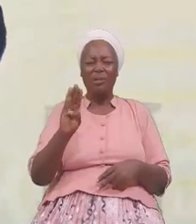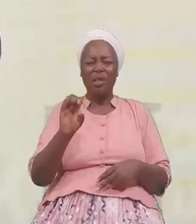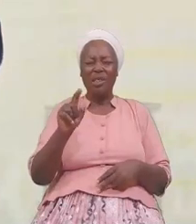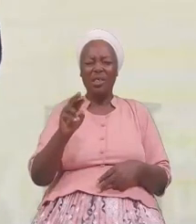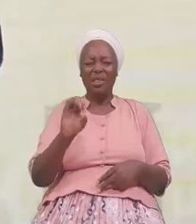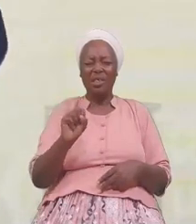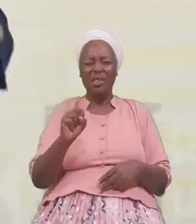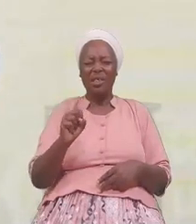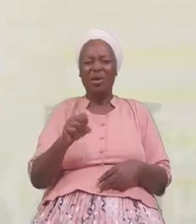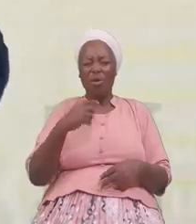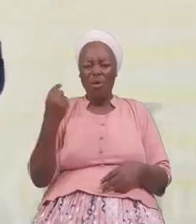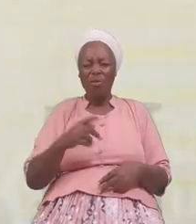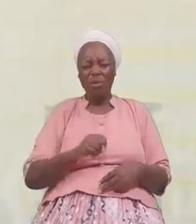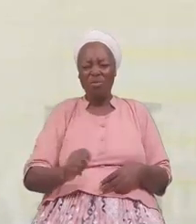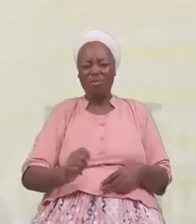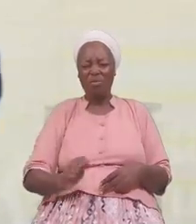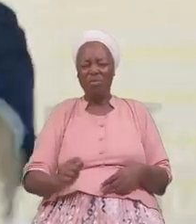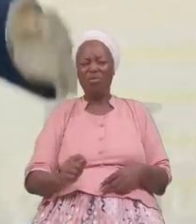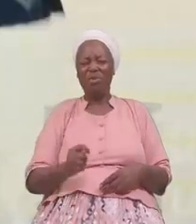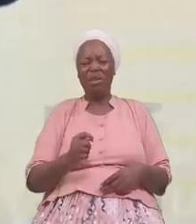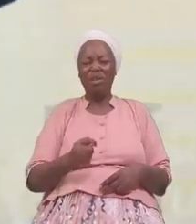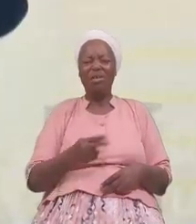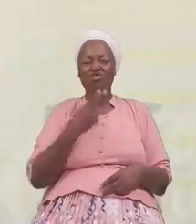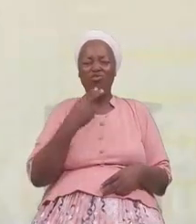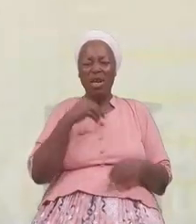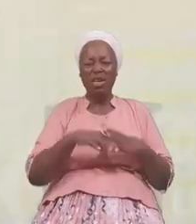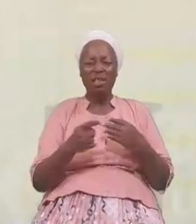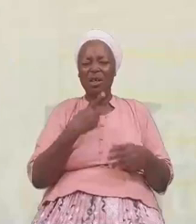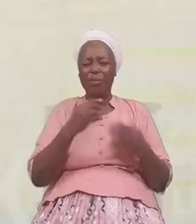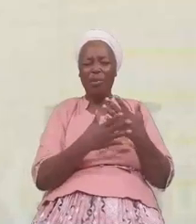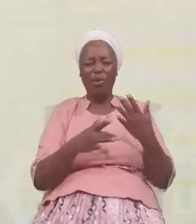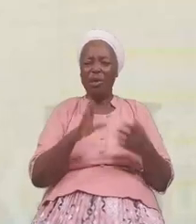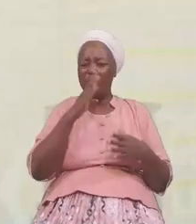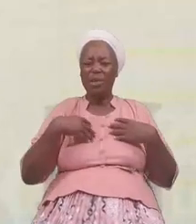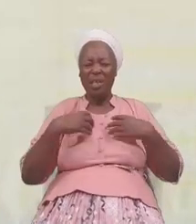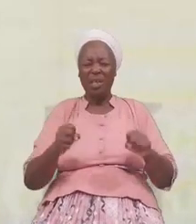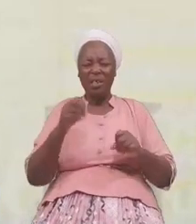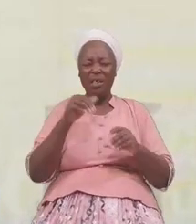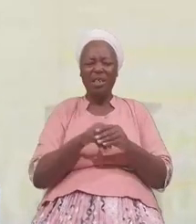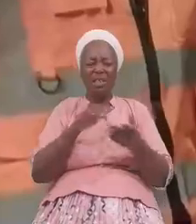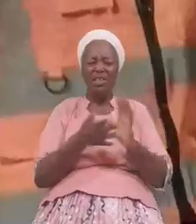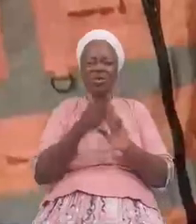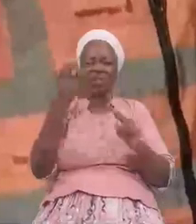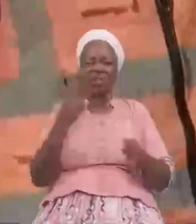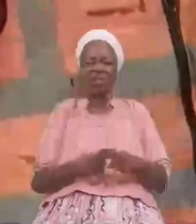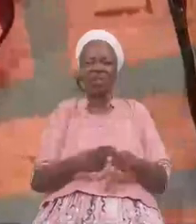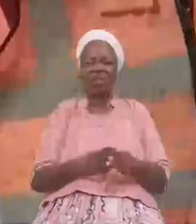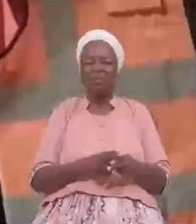fréquemment, diabète dans le sang, sois guéri au nom de Jésus.